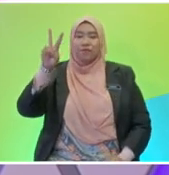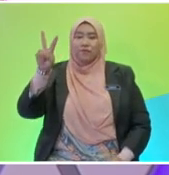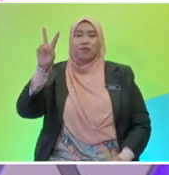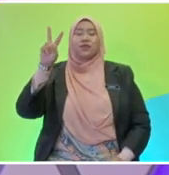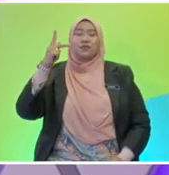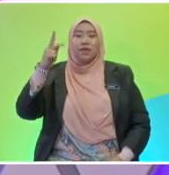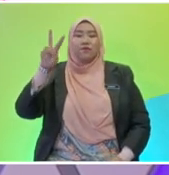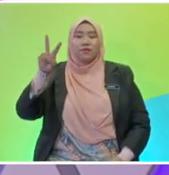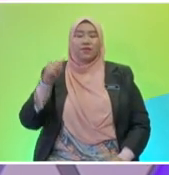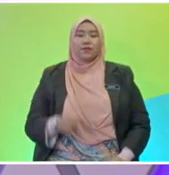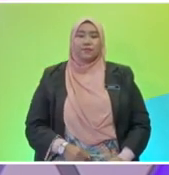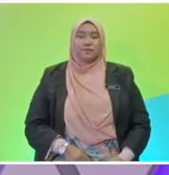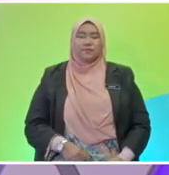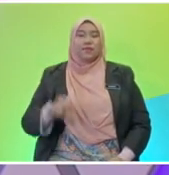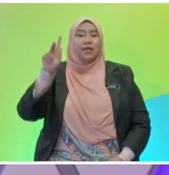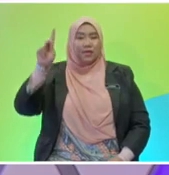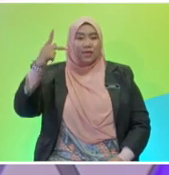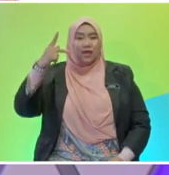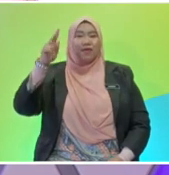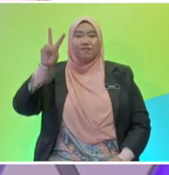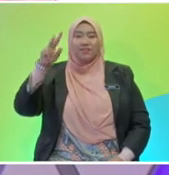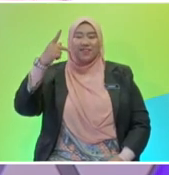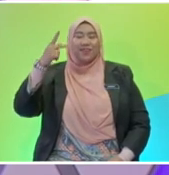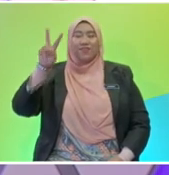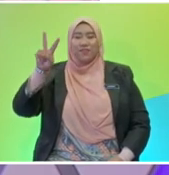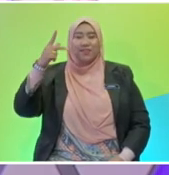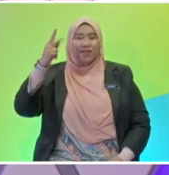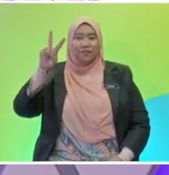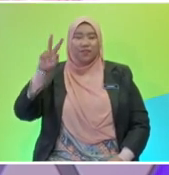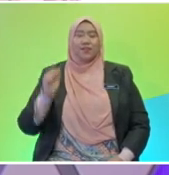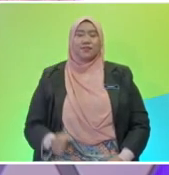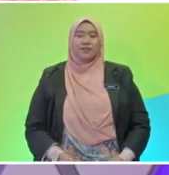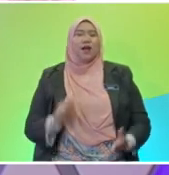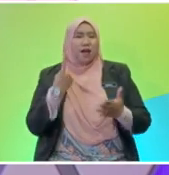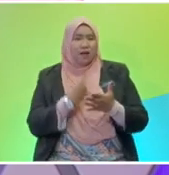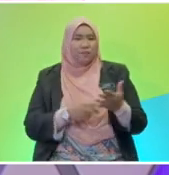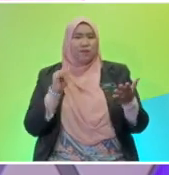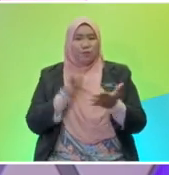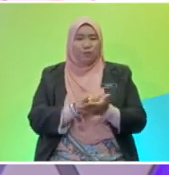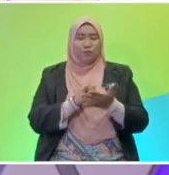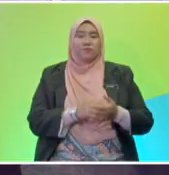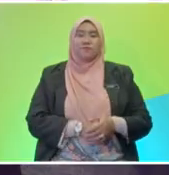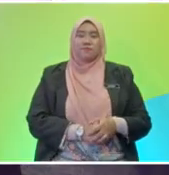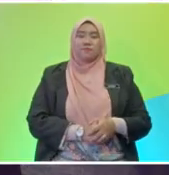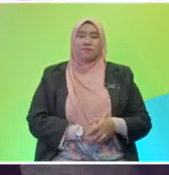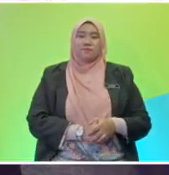dan satu lagi Kevin Kevi Kevin macam-macam Kebi Kevinnya hapus semuanya